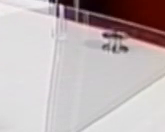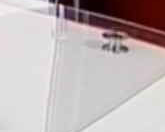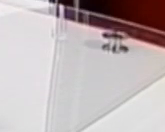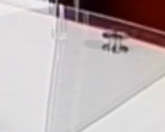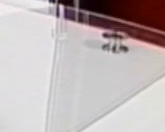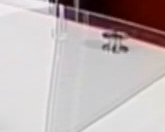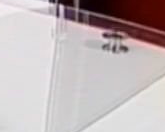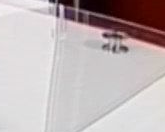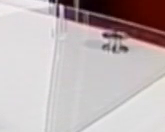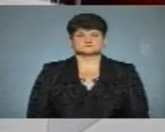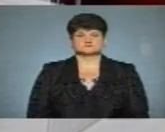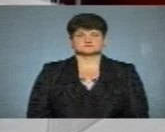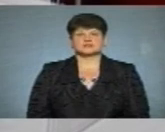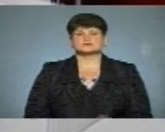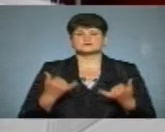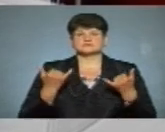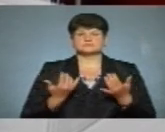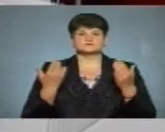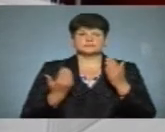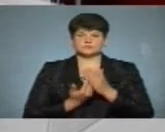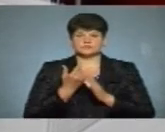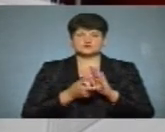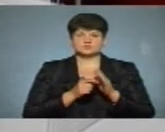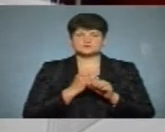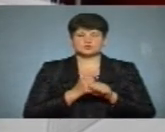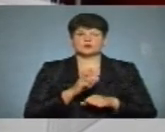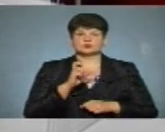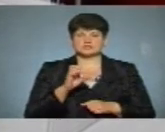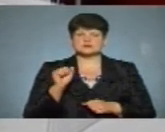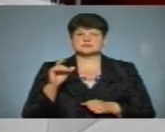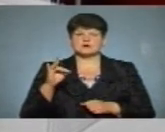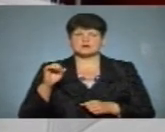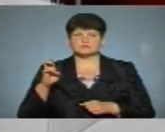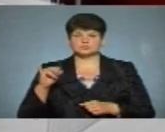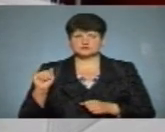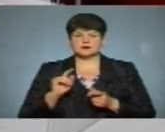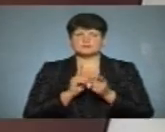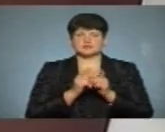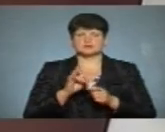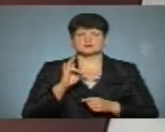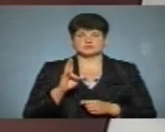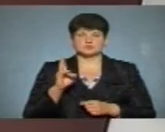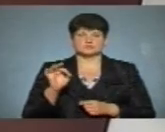Вітаю глядачів телеканалу «ЮА Тернопіль». В ефірі новини. У студії Богдана Сарабун, сурдопереклад Надія Коцовська.